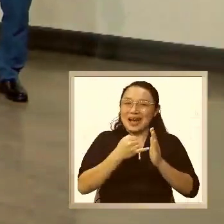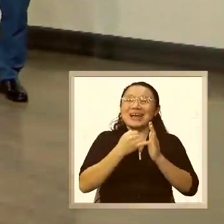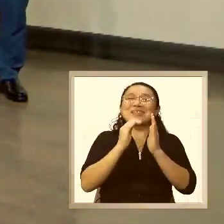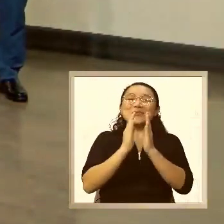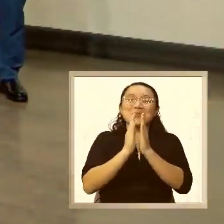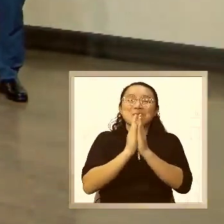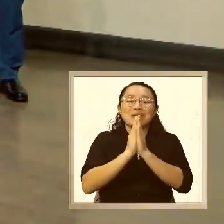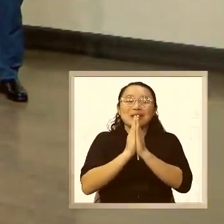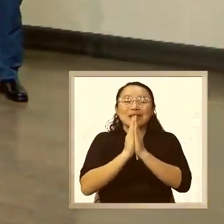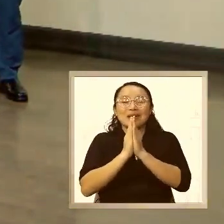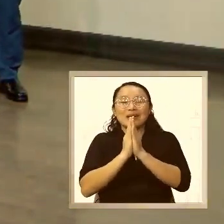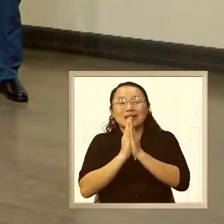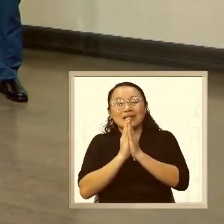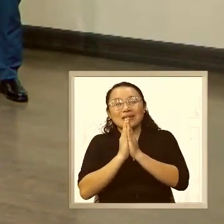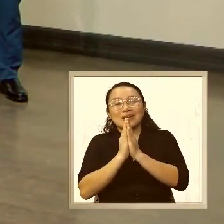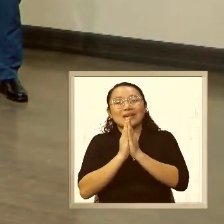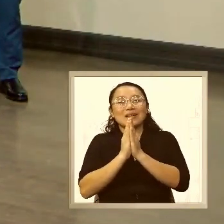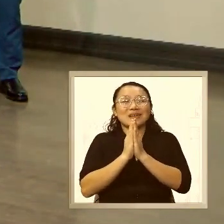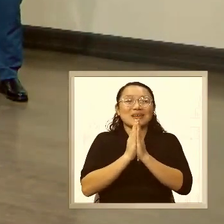Just